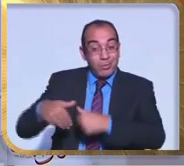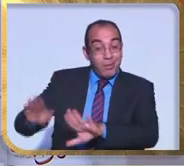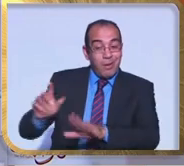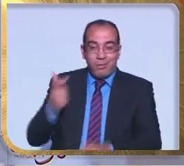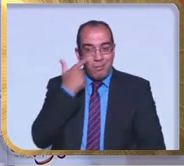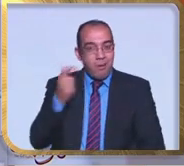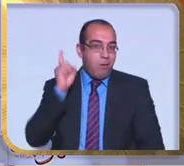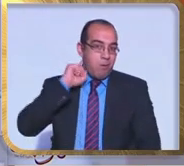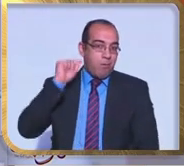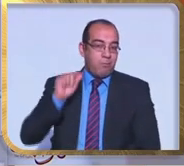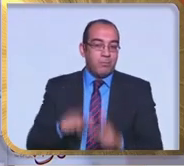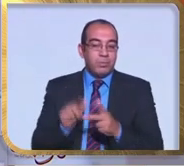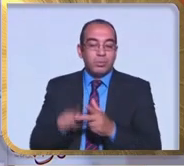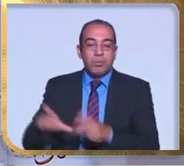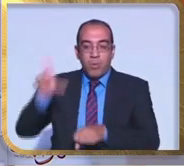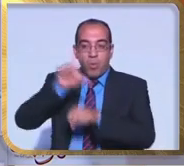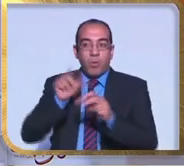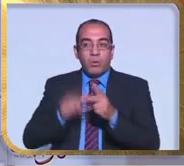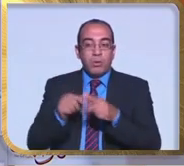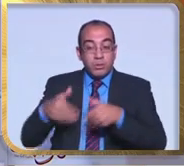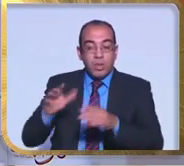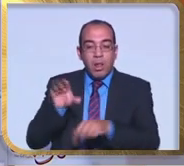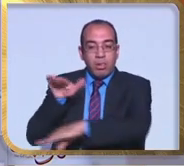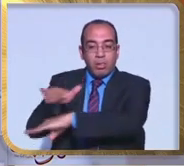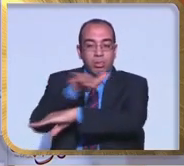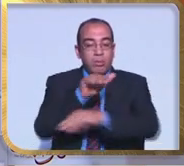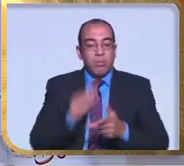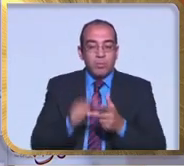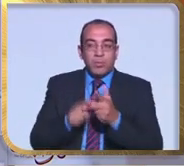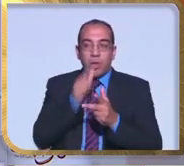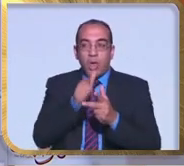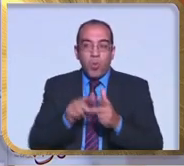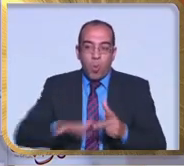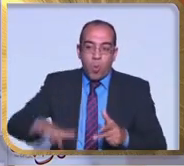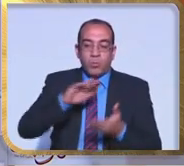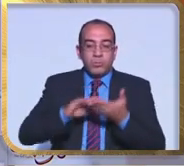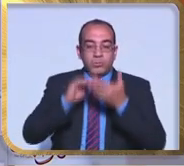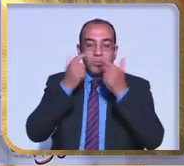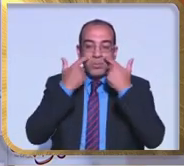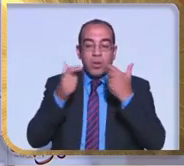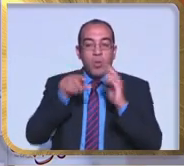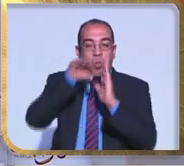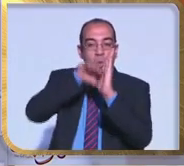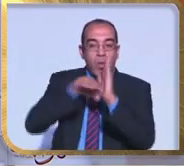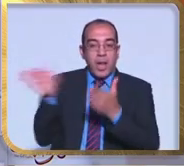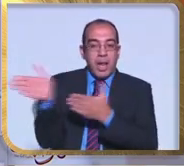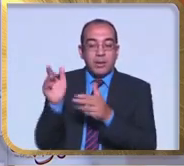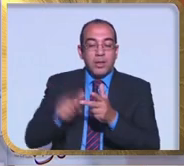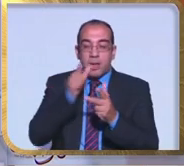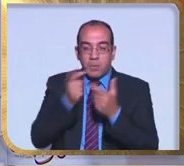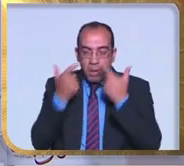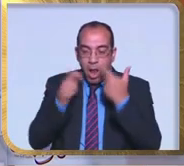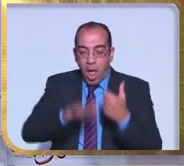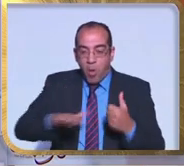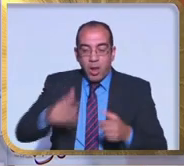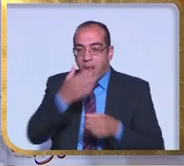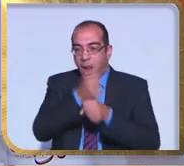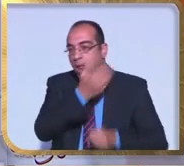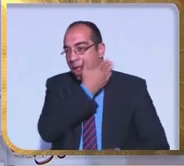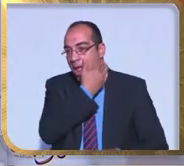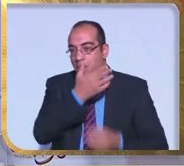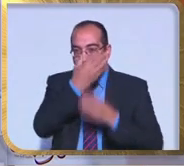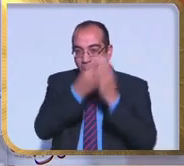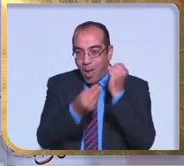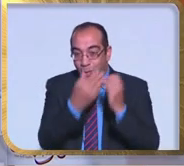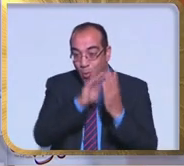من يقوت، وفي رواية من يعول، فشملت الروايتين إن الإنسان يضيع الأمانات اللي بين